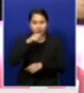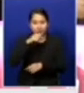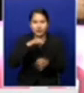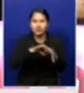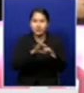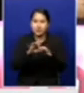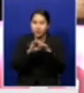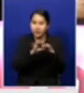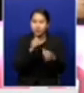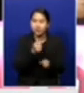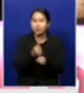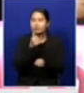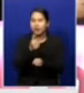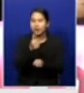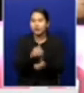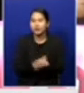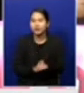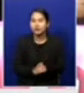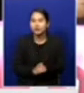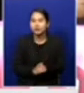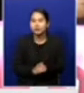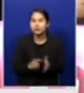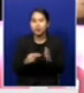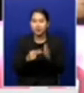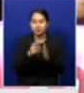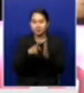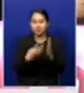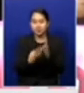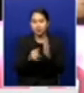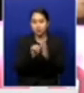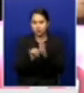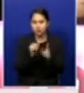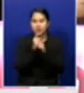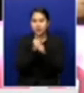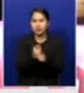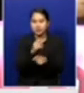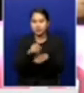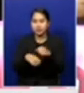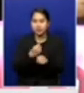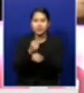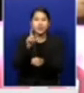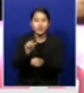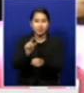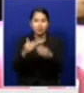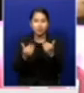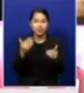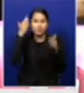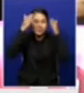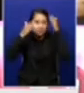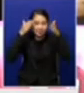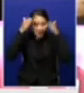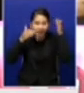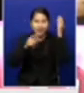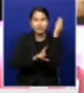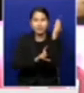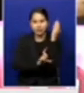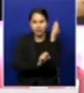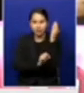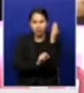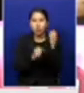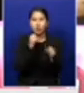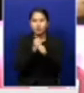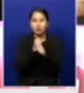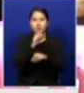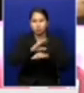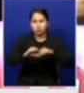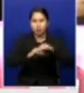างดีในการที่จะทำให้เป็น Medical Hub ตามแผนยุทธศาสตร์20ปีนะฮะซึ่งตอนนี้มาเลเซียและสิงคโปร์ก็ได้รับกำลังผลักดันในการกระทำโครงการ